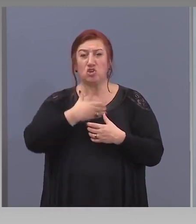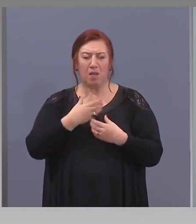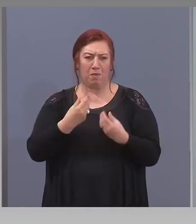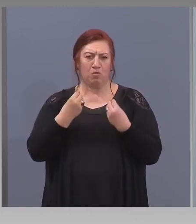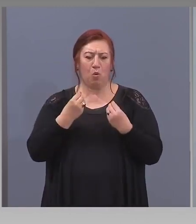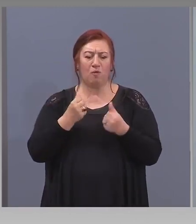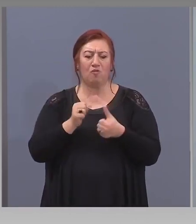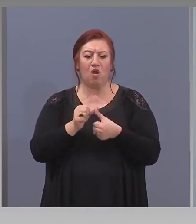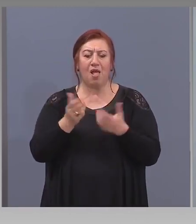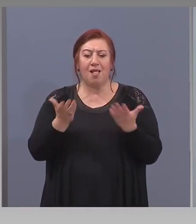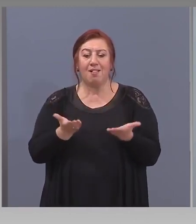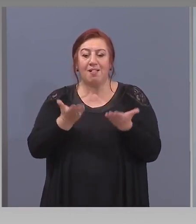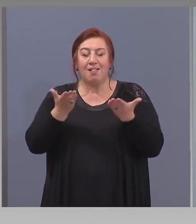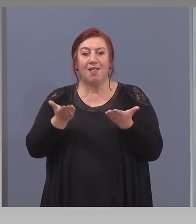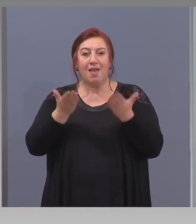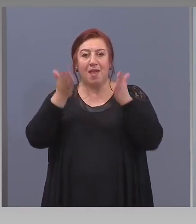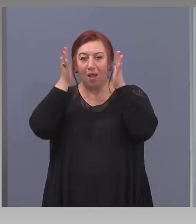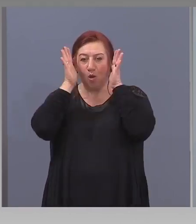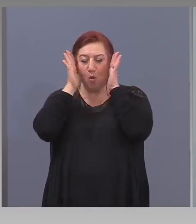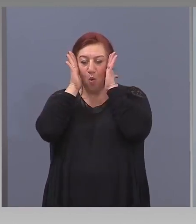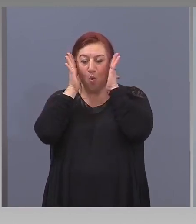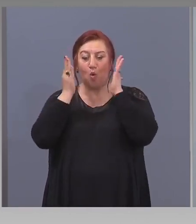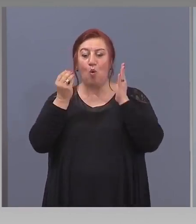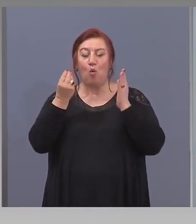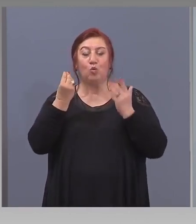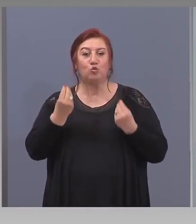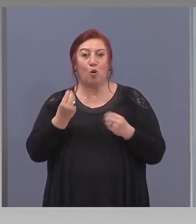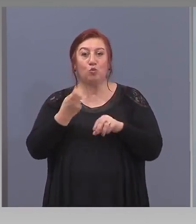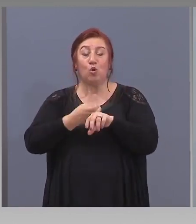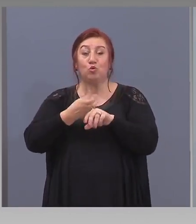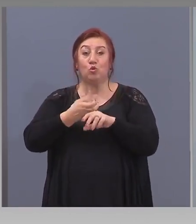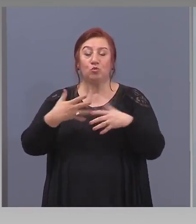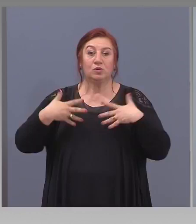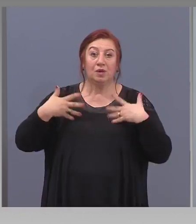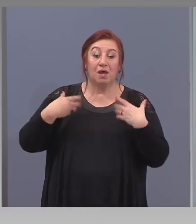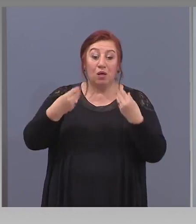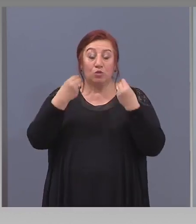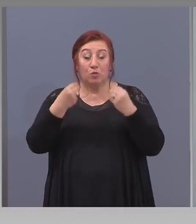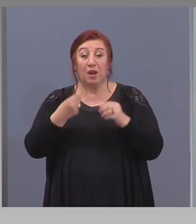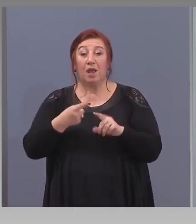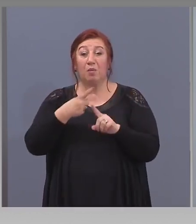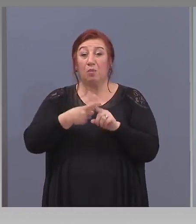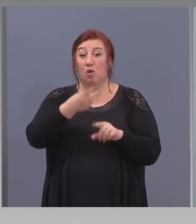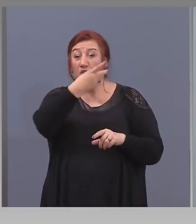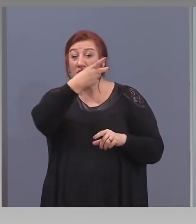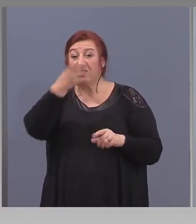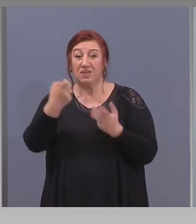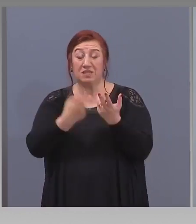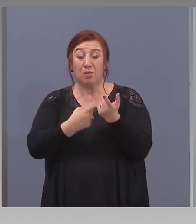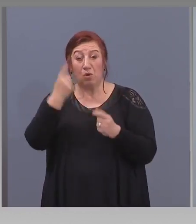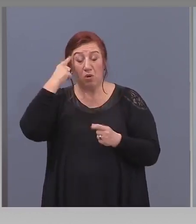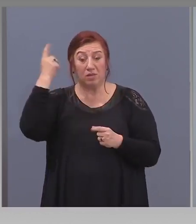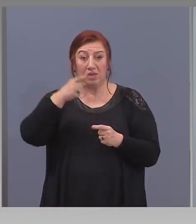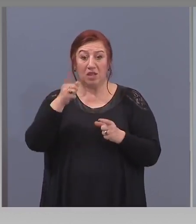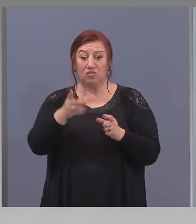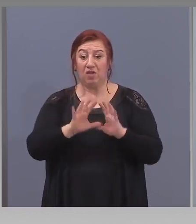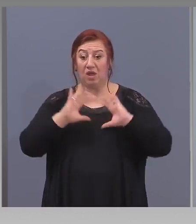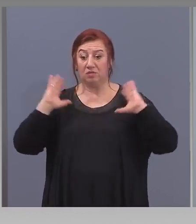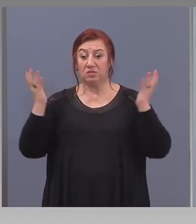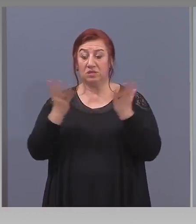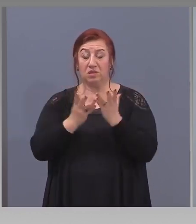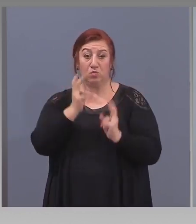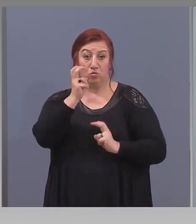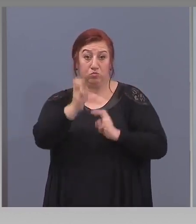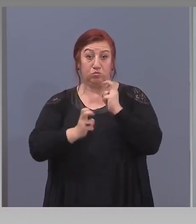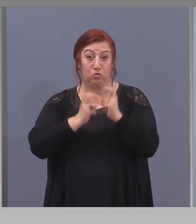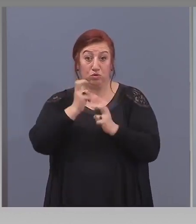удобни. Направо им се радват докторите. По 200 на ден. Цяло производство. За да може,